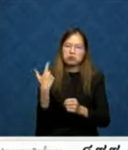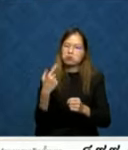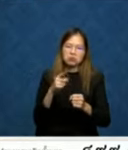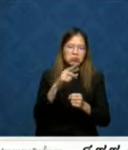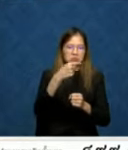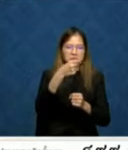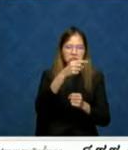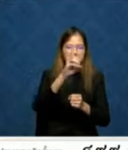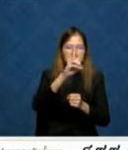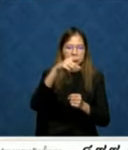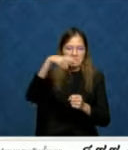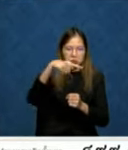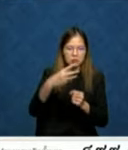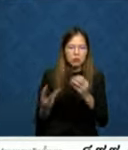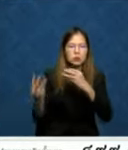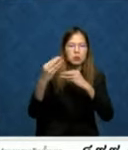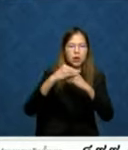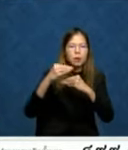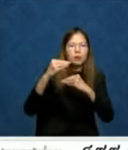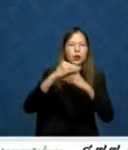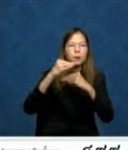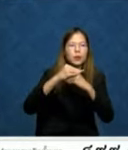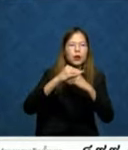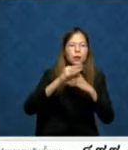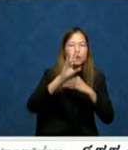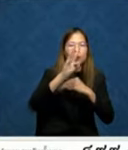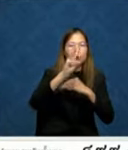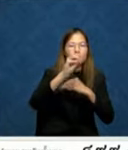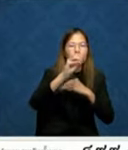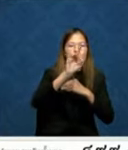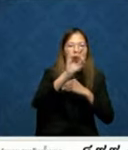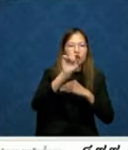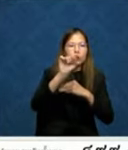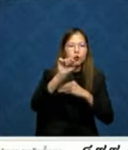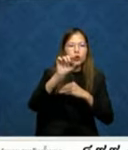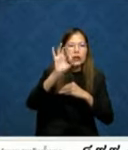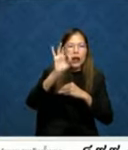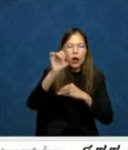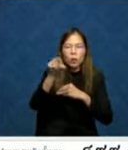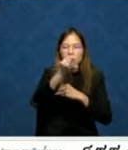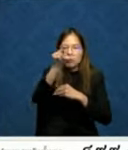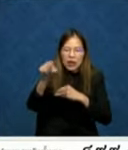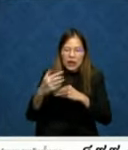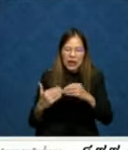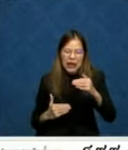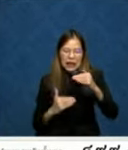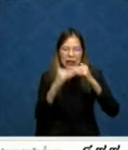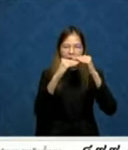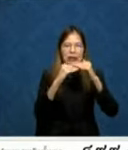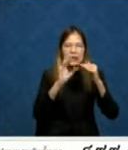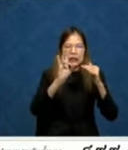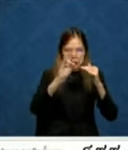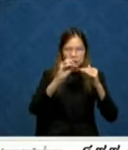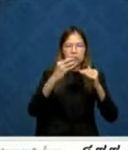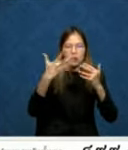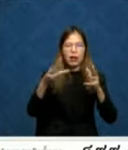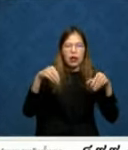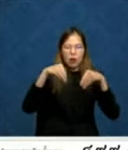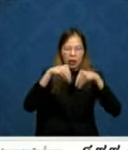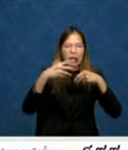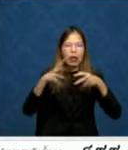GDP ค่อยๆเพิ่มไปจนแตะ 68.9% ซึ่งใกล้จะแตะเพดาน 70% แล้วนะครับ